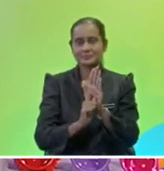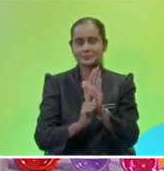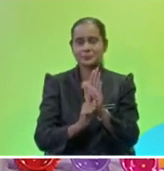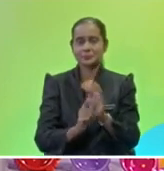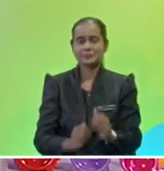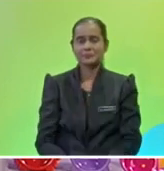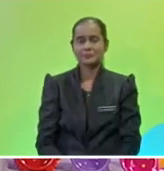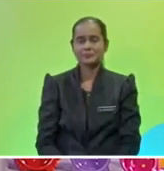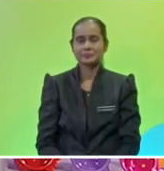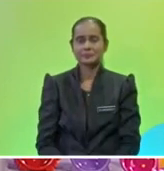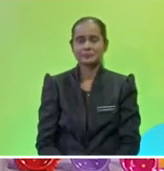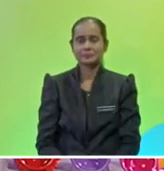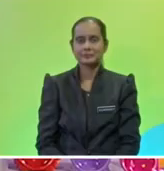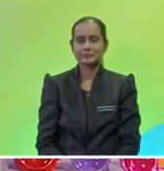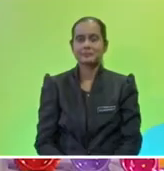Suryana